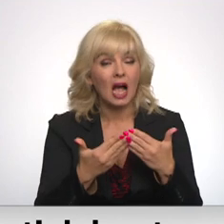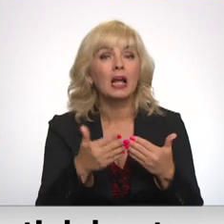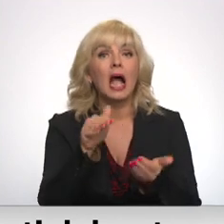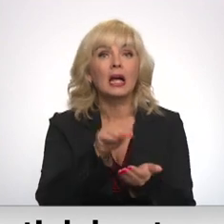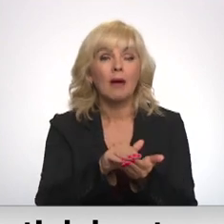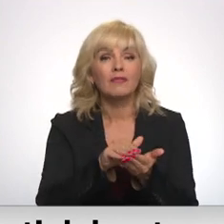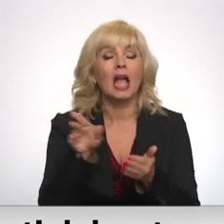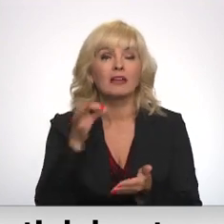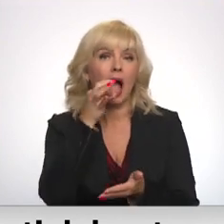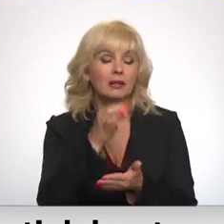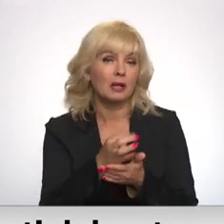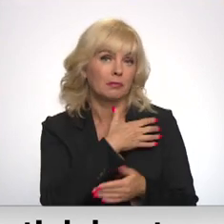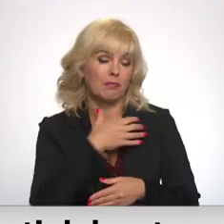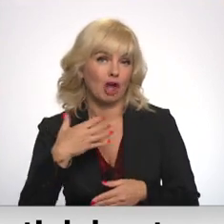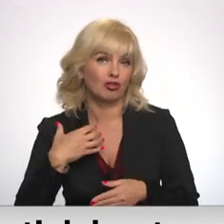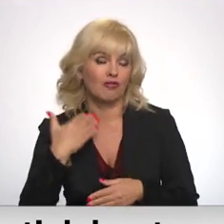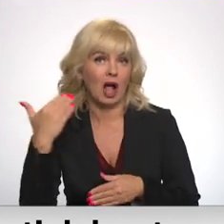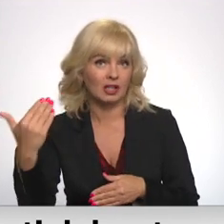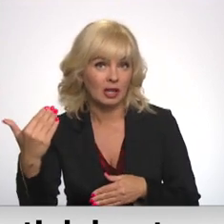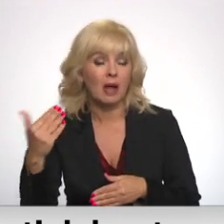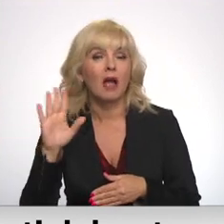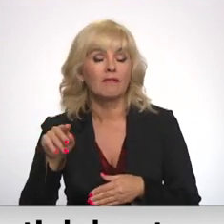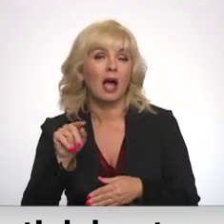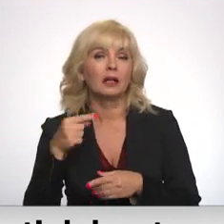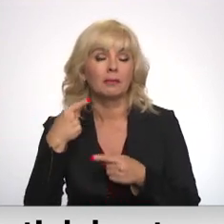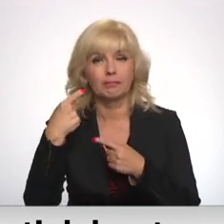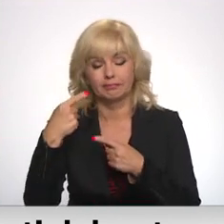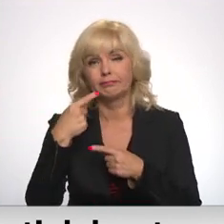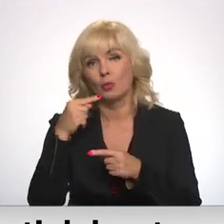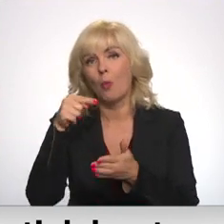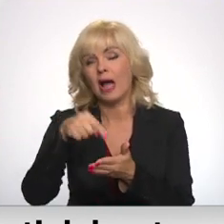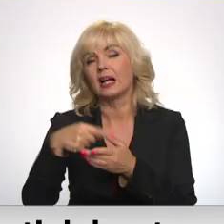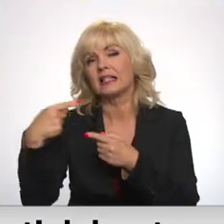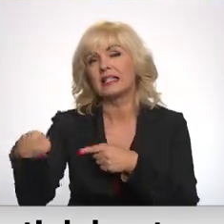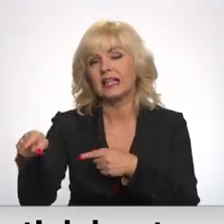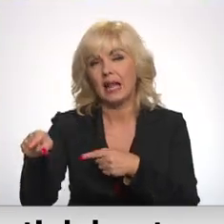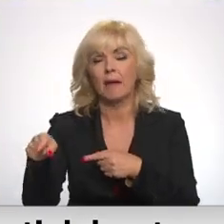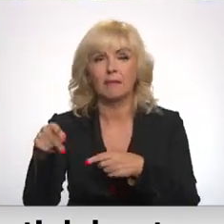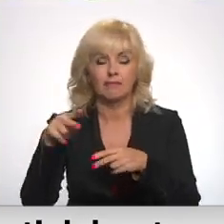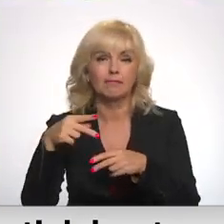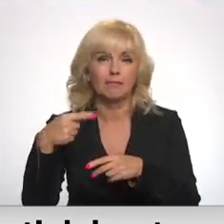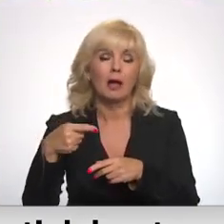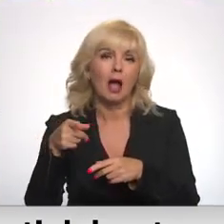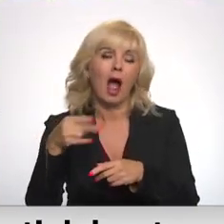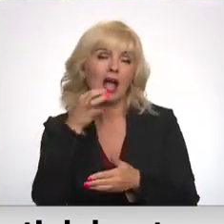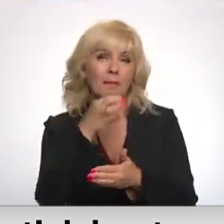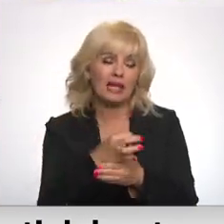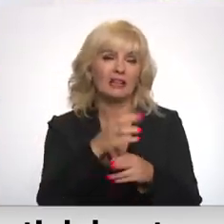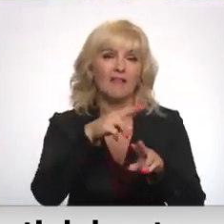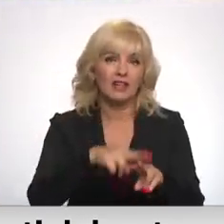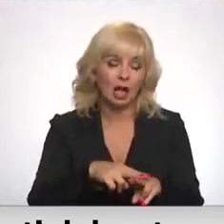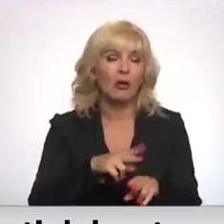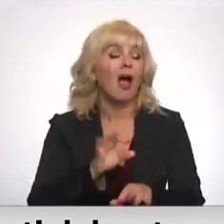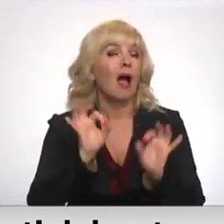pāriet pašvaldības valdījumā. Un viņas var ierādīt jau citiem uzturētājiem. Jelgavā ilgstoši nekopto